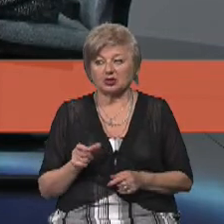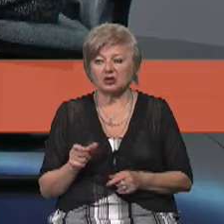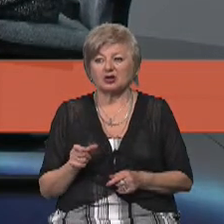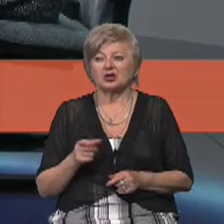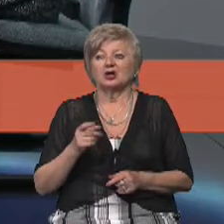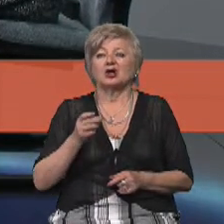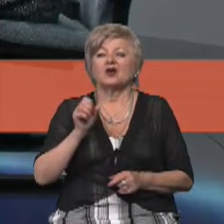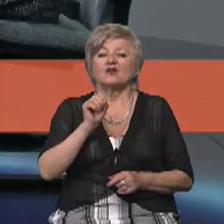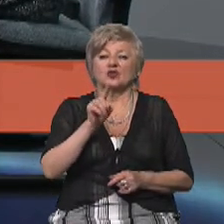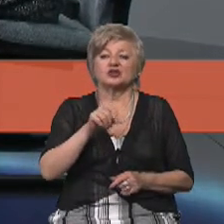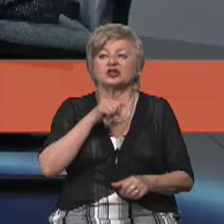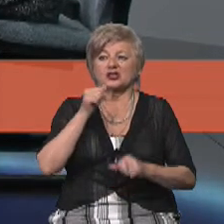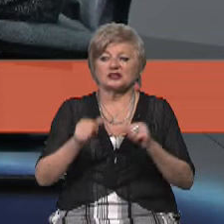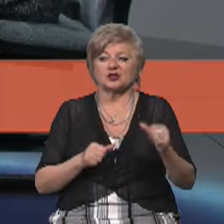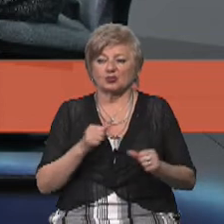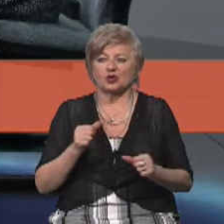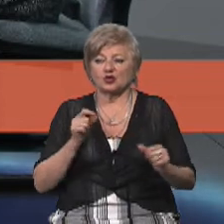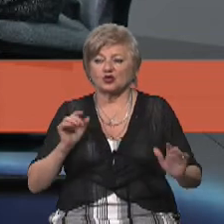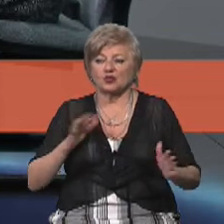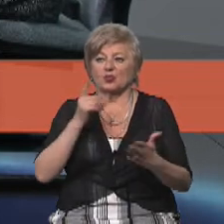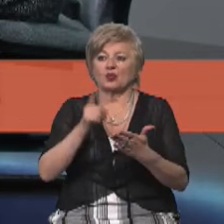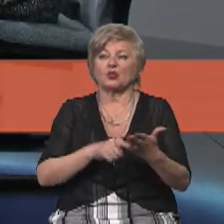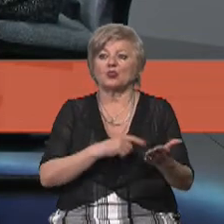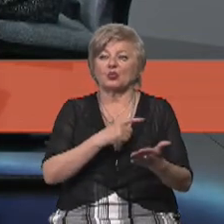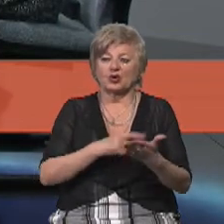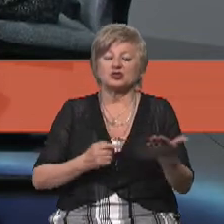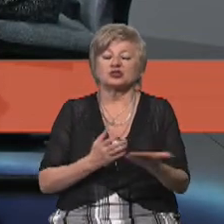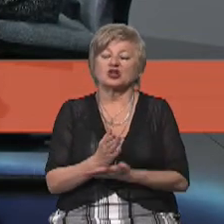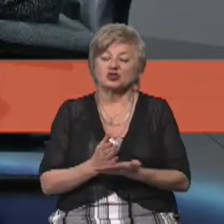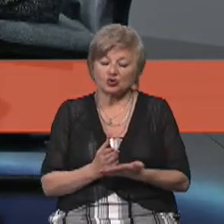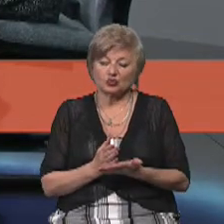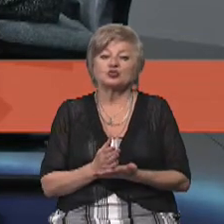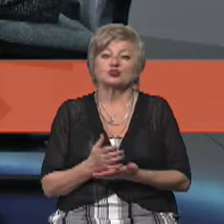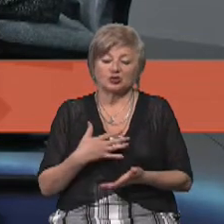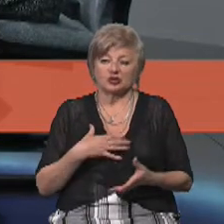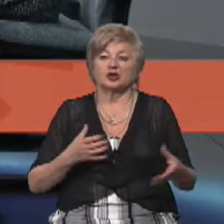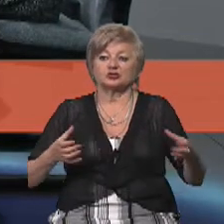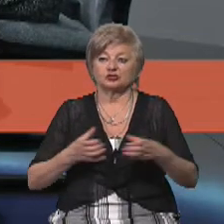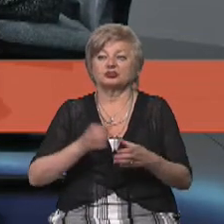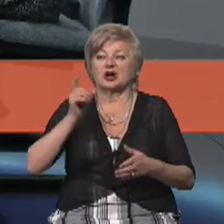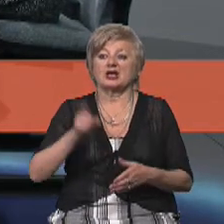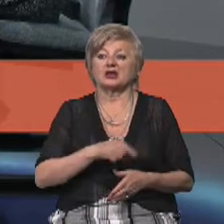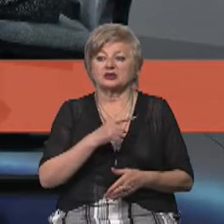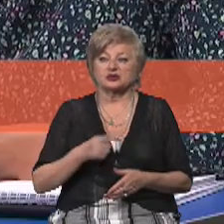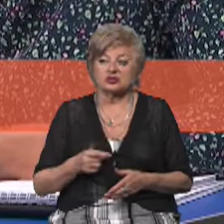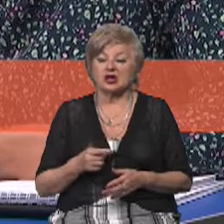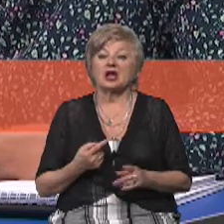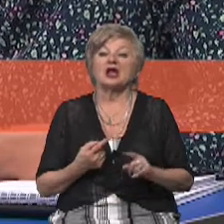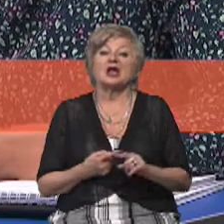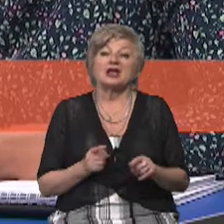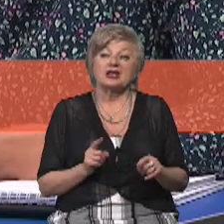В 2012 году, с момента ликвидации санэпидслужбы, был ликвидирован и экопост. И вот